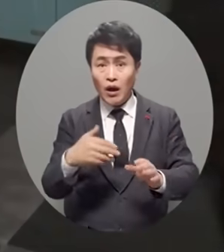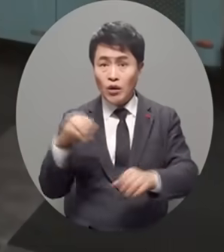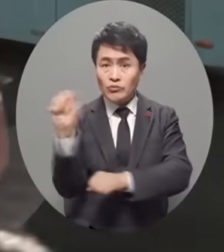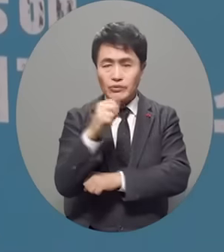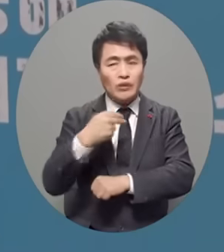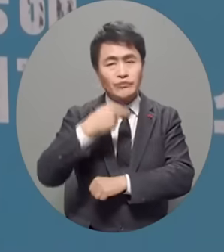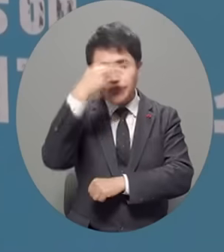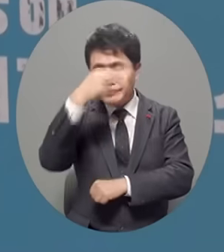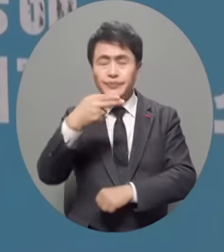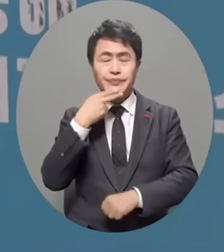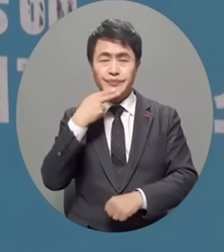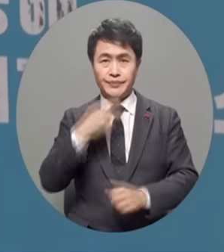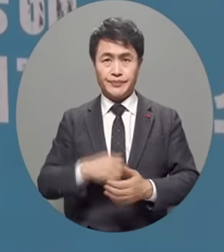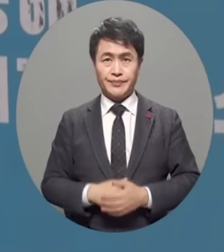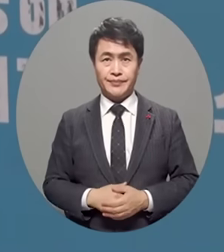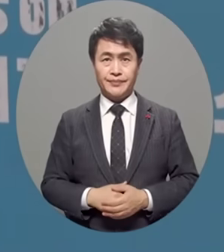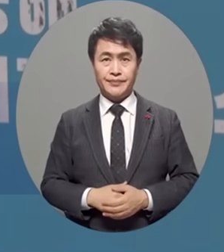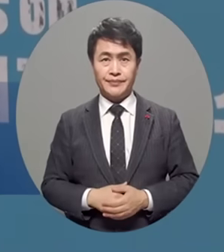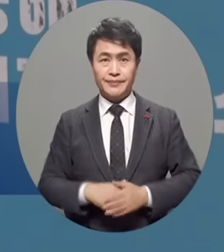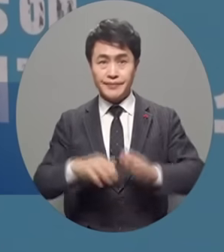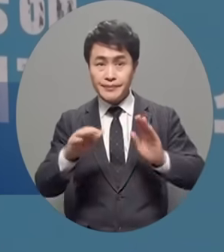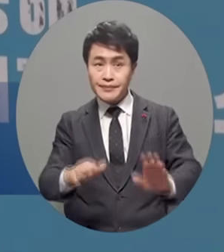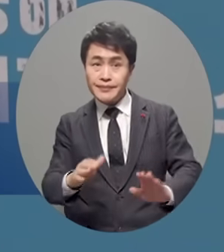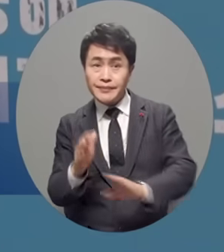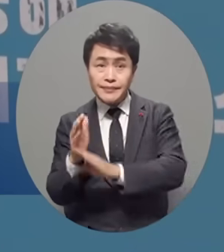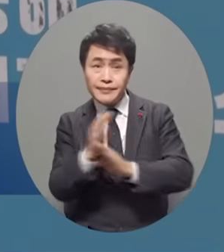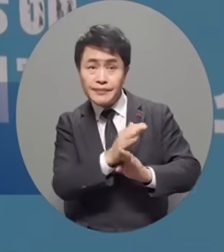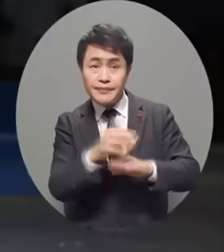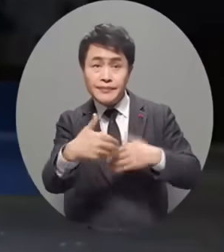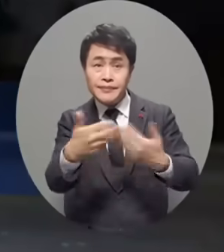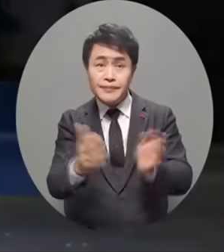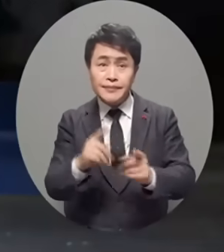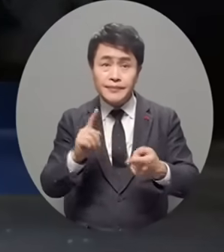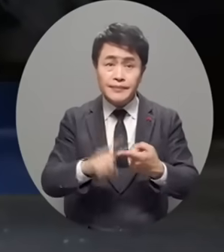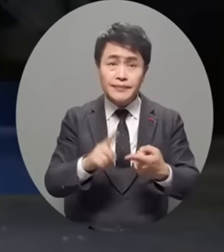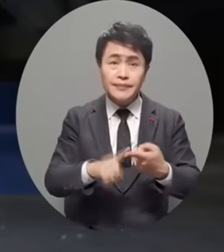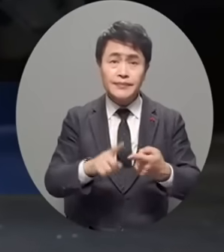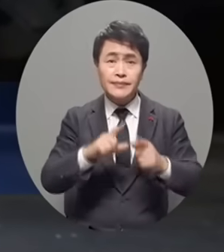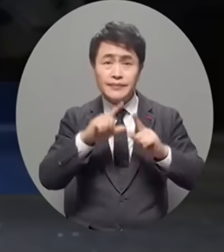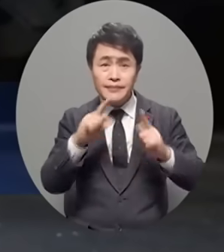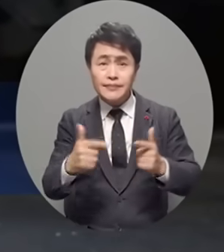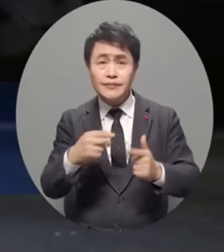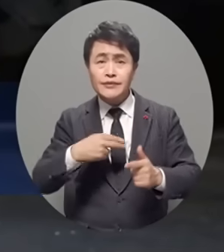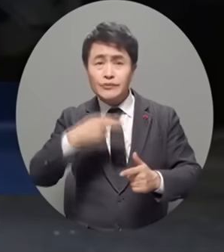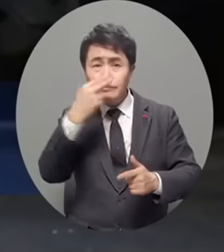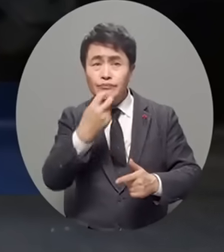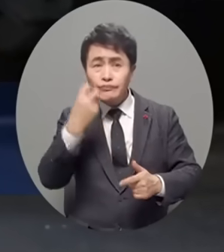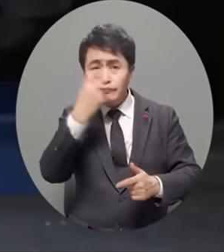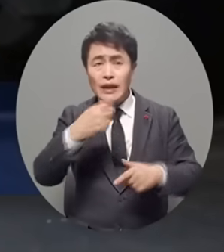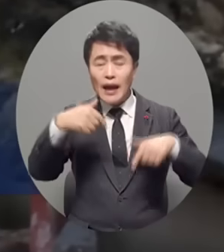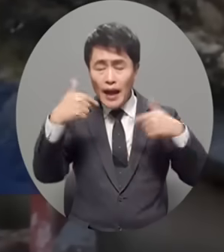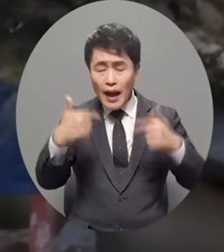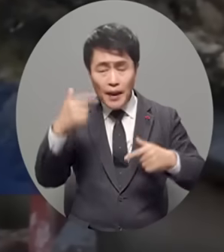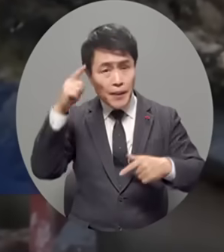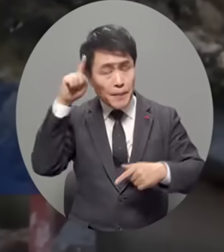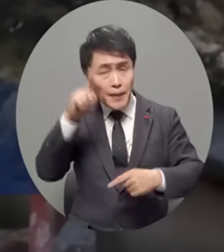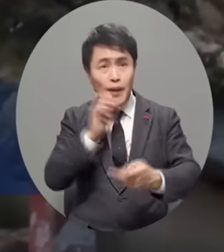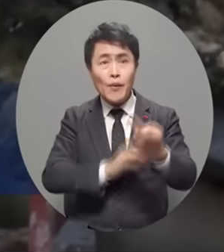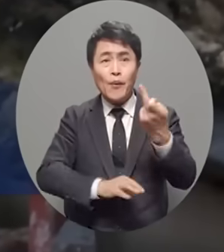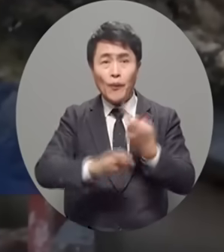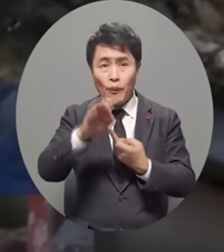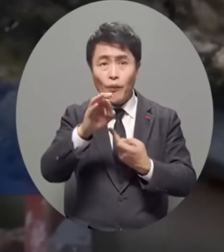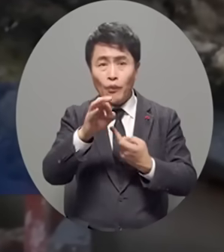아니었던 걸로 파악됐습니다. 그는 저희가 따로 뭐 결객 사유가 있거나 뭐 이런 분은 아니었기 때문에 이를 특정은 항상 매일 네,